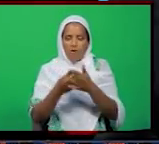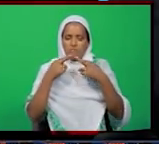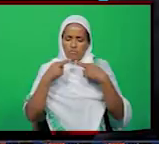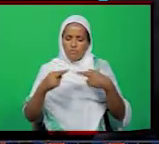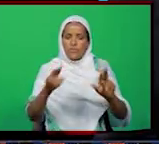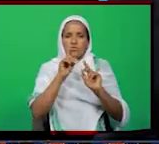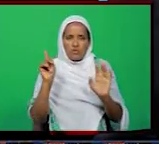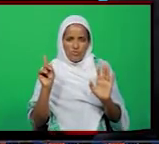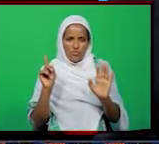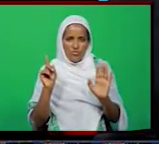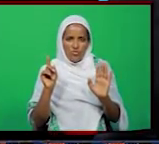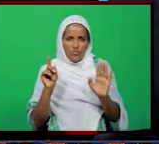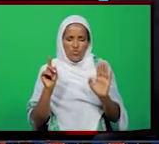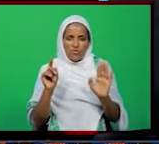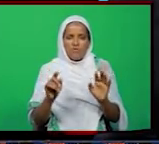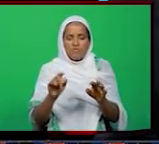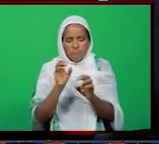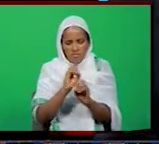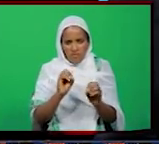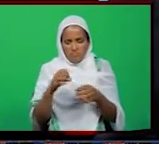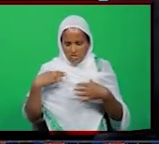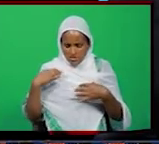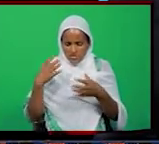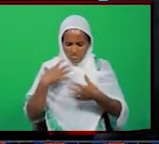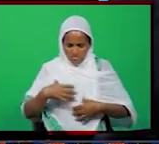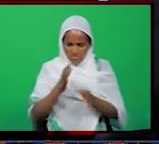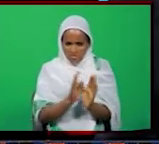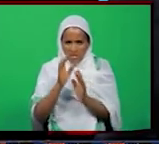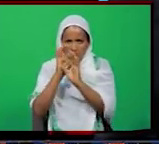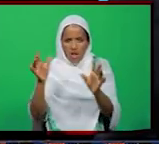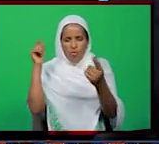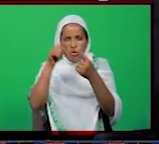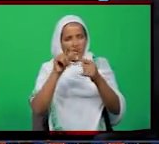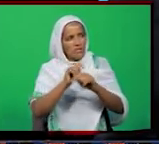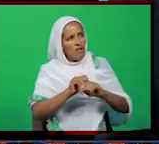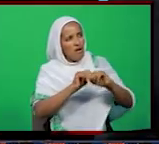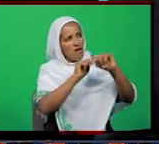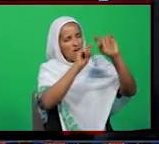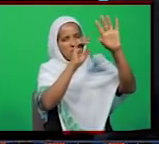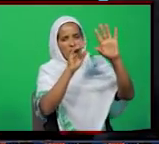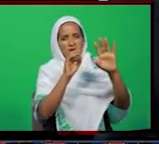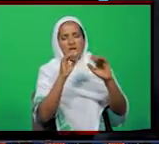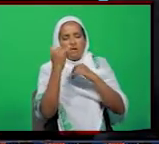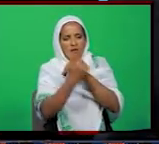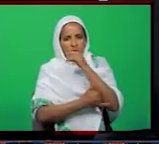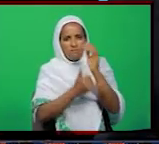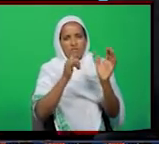ነው። ማቄን ጨርቄን ሳይሉ ተነስተው ወደ ሊባኖስ ወደ ደጋማው አገር ሄዱ።